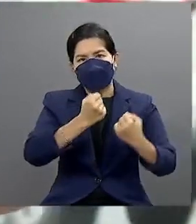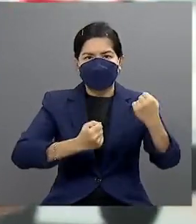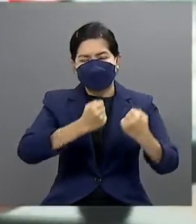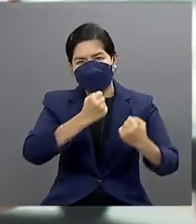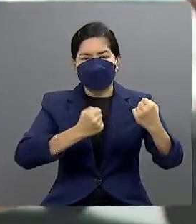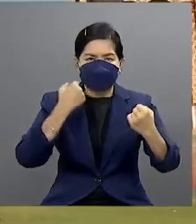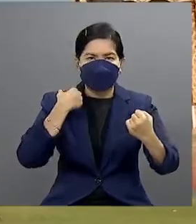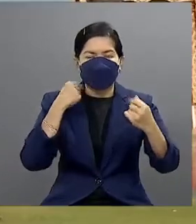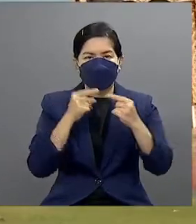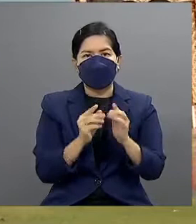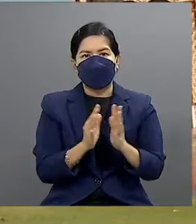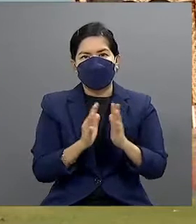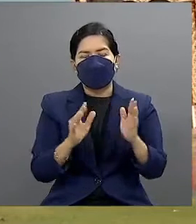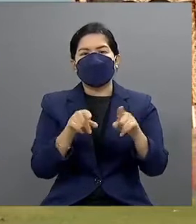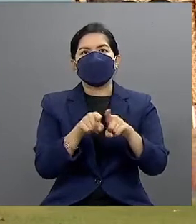ครับ